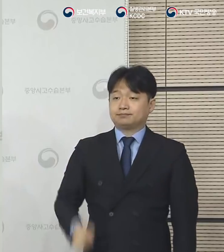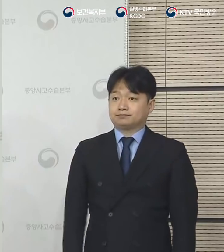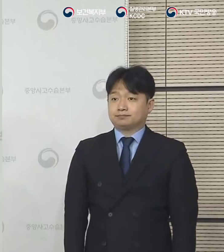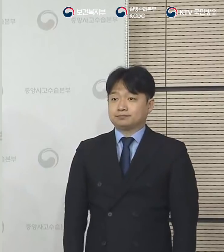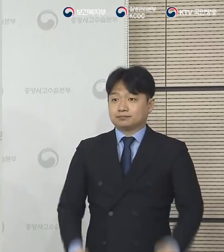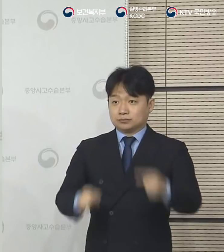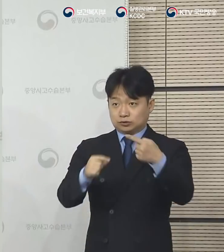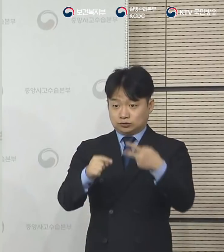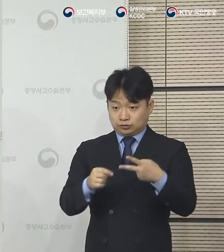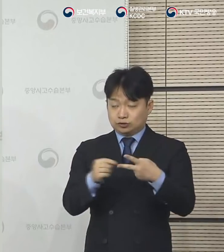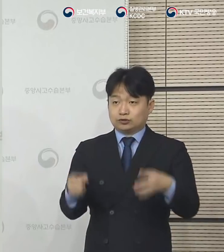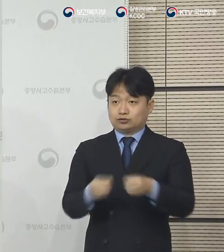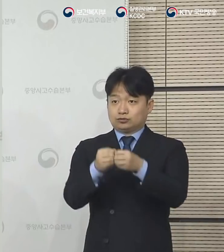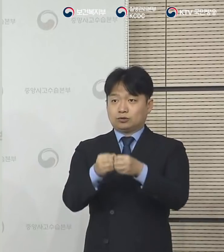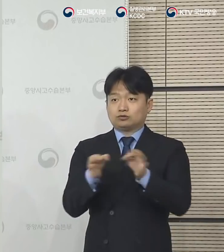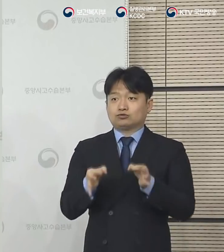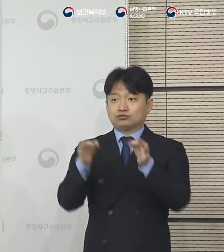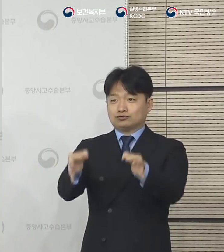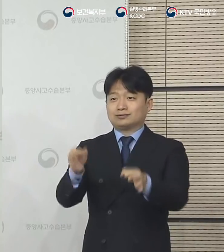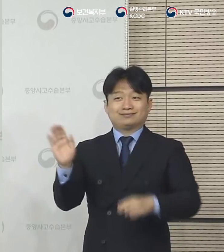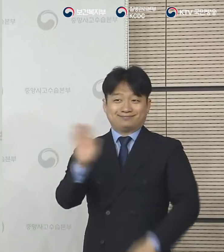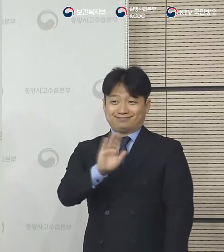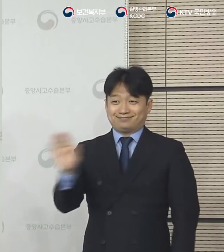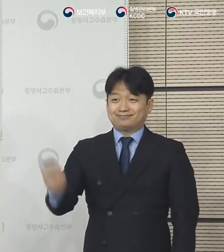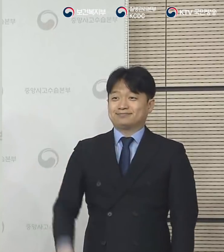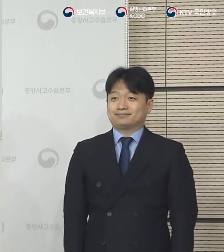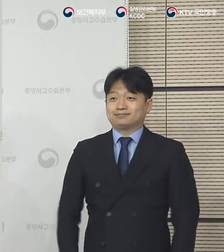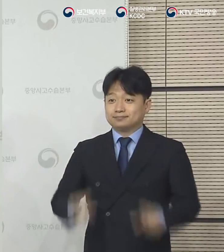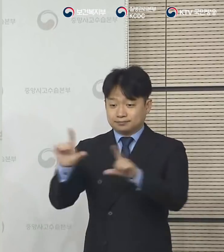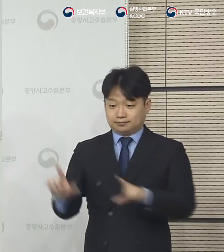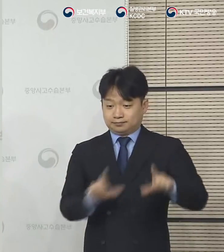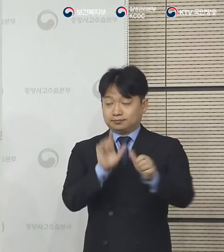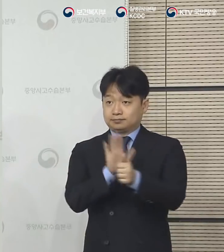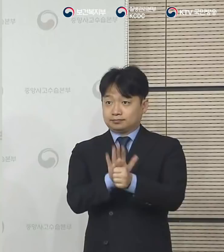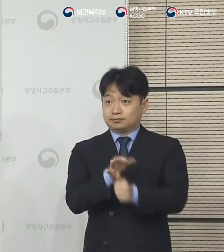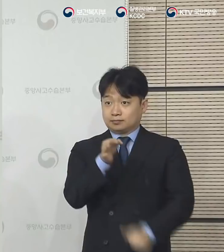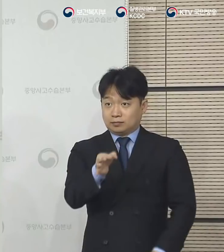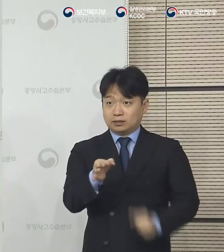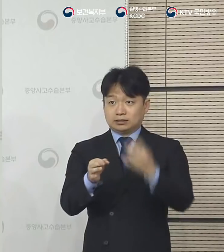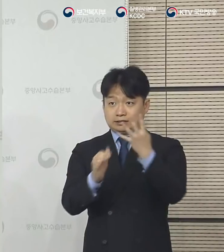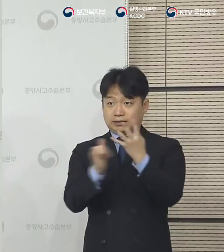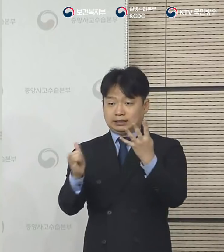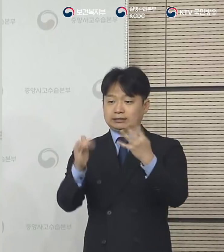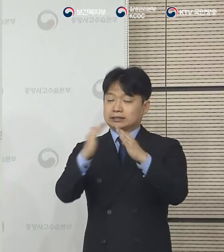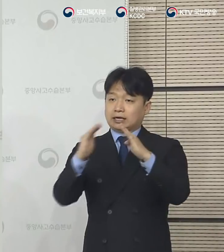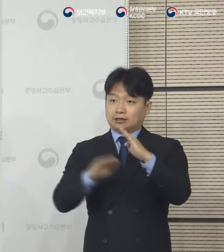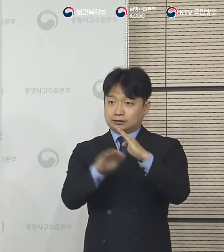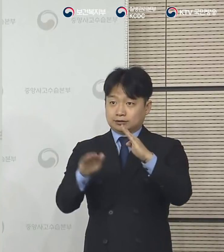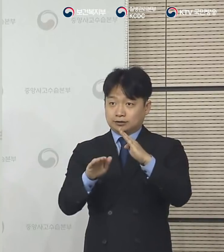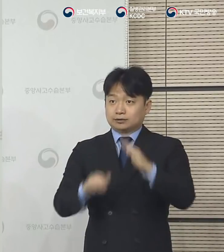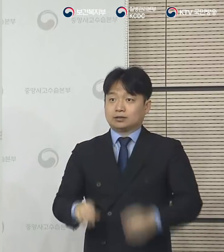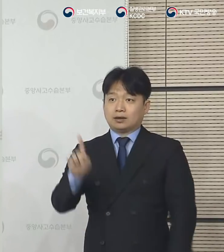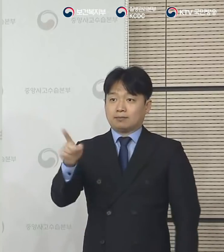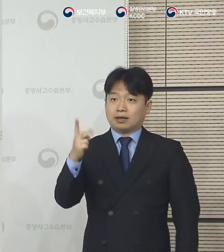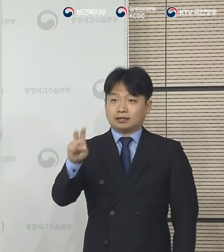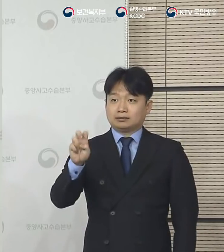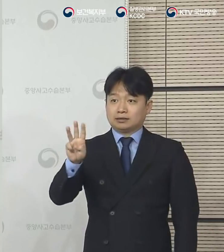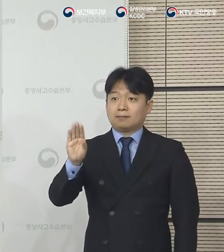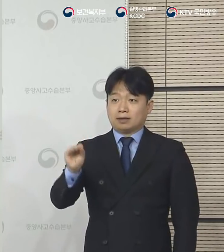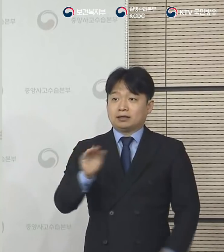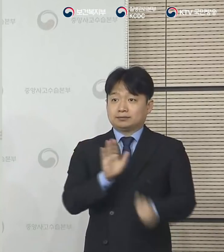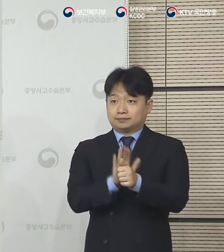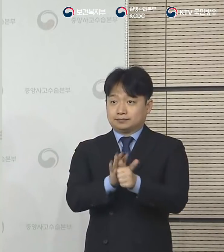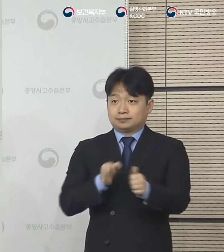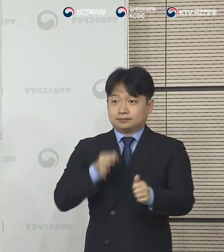가지가 중복되어 지급되지는 않습니다. 생활지원비는 4인 가구를 기준으로 해서는 123만 원이